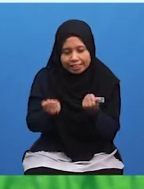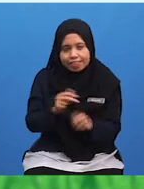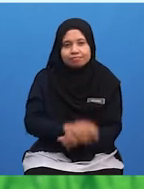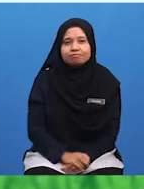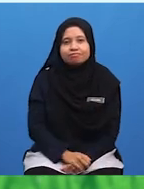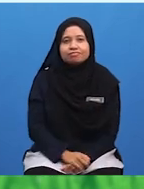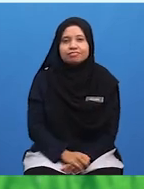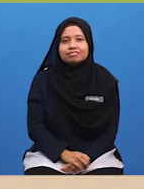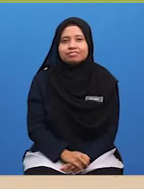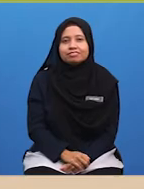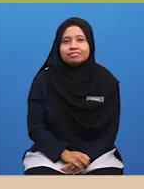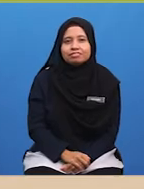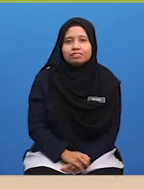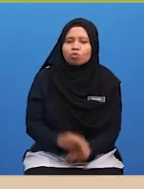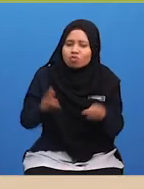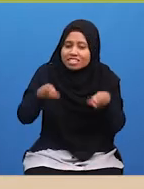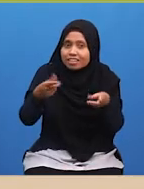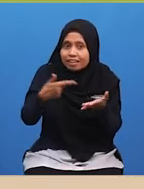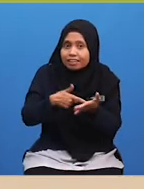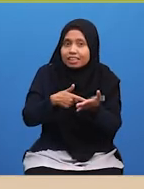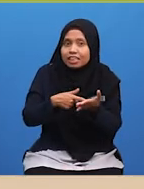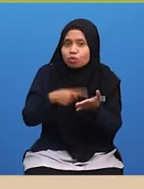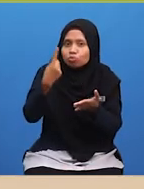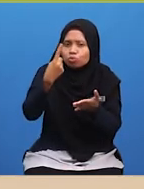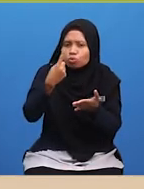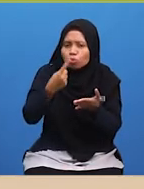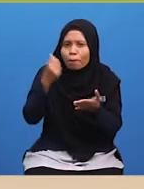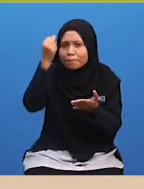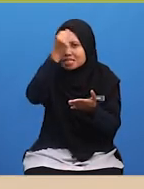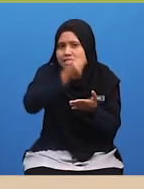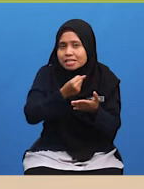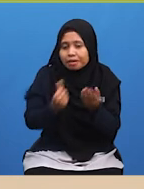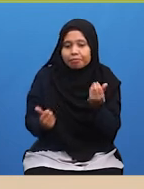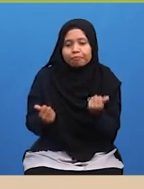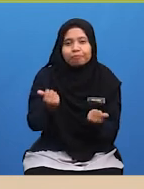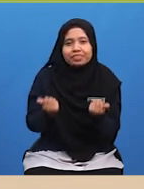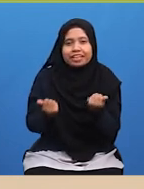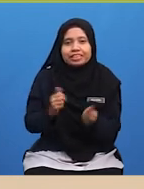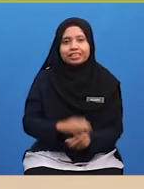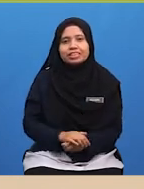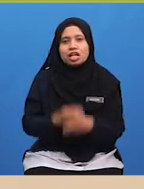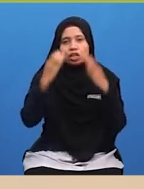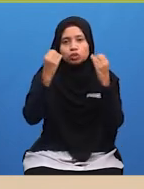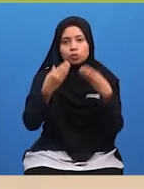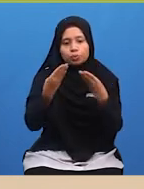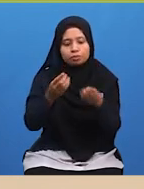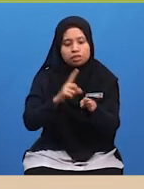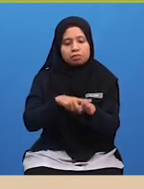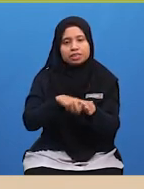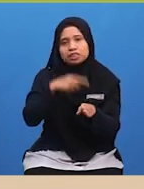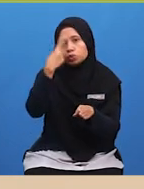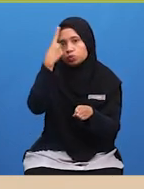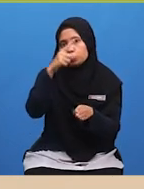adil. Perlu berusaha lagi untuk bersikap adil. Cikgu berikan